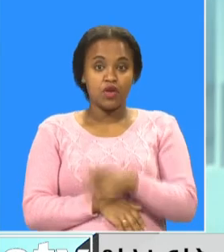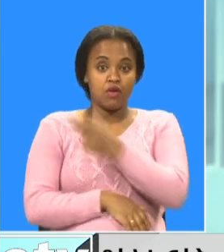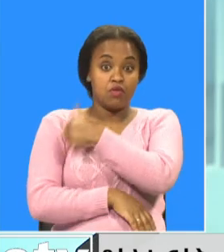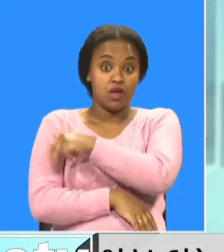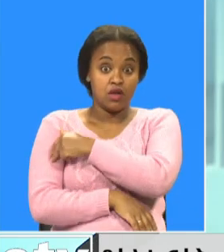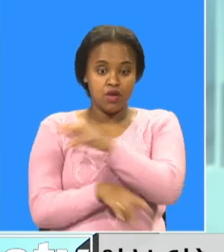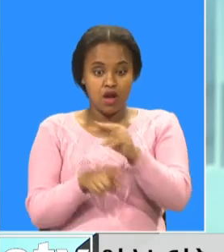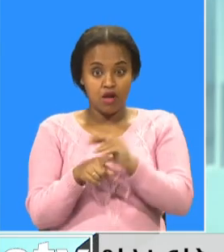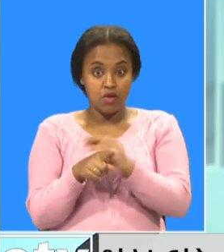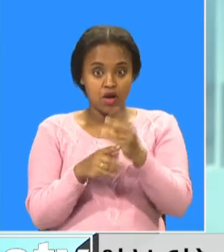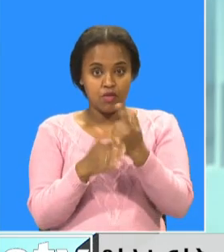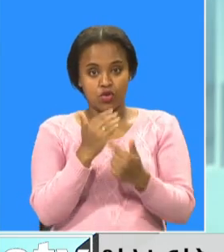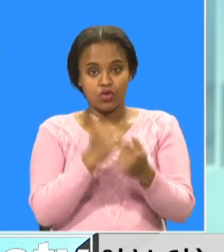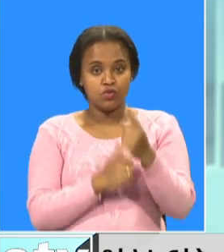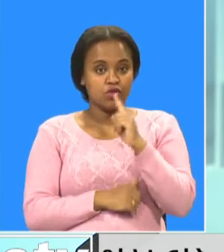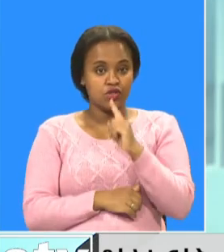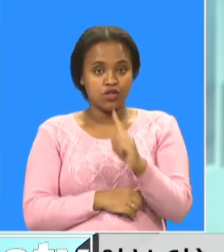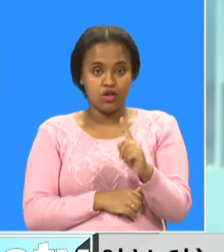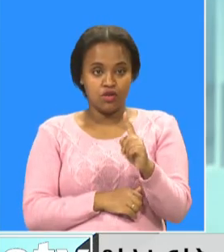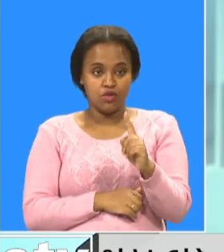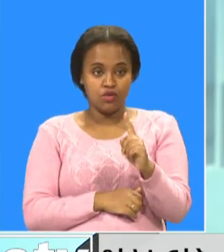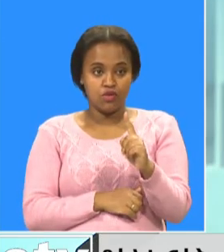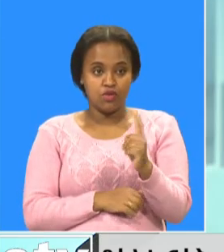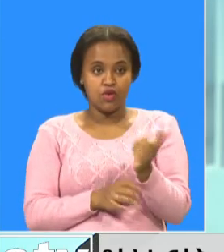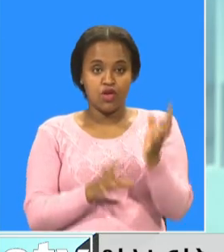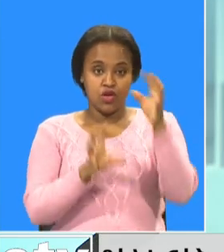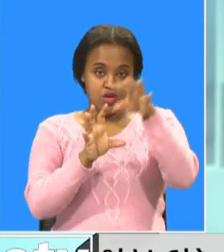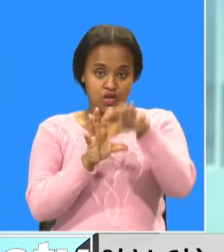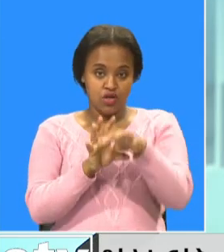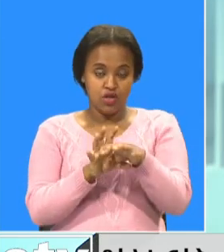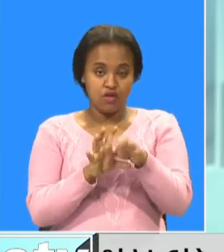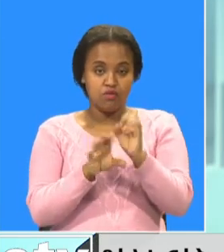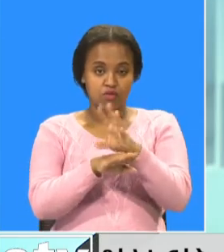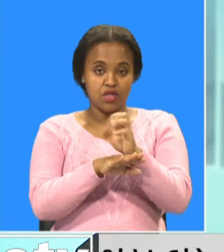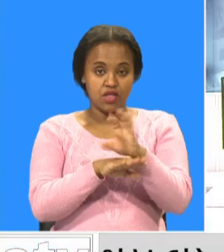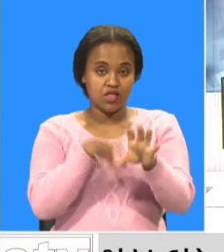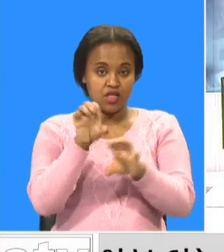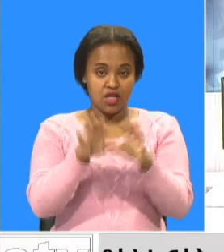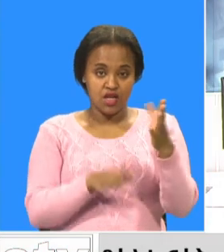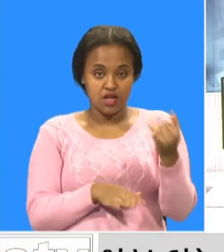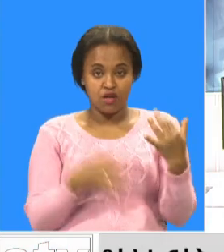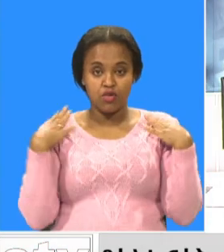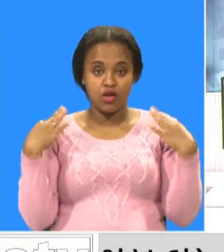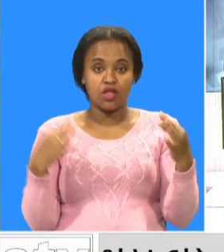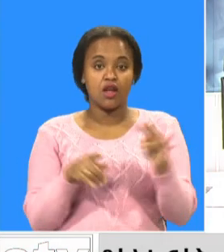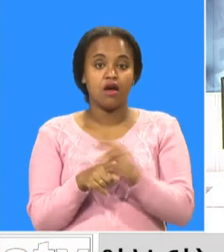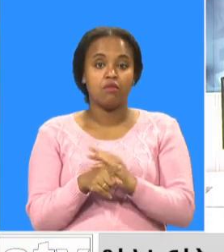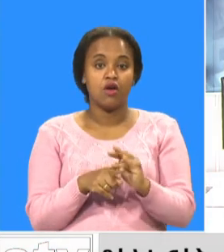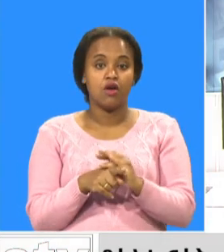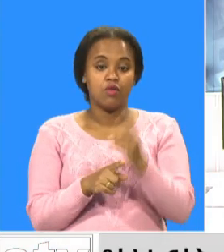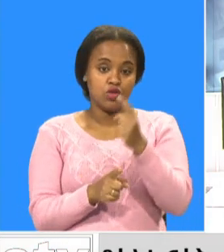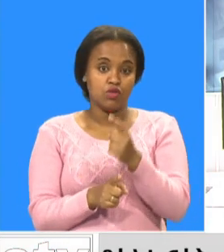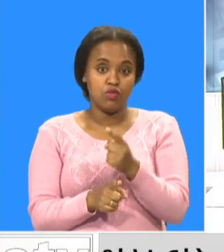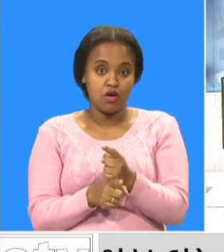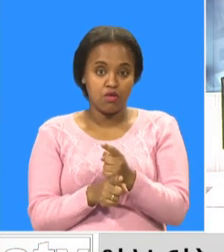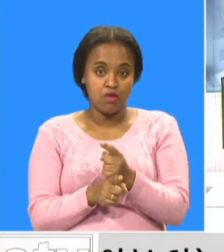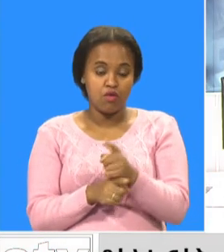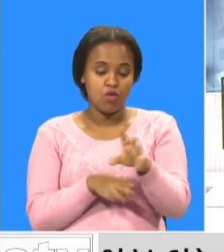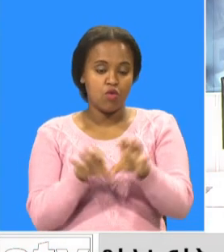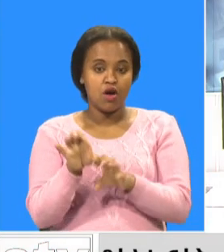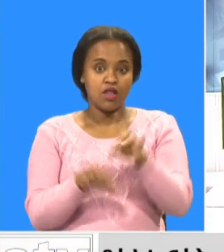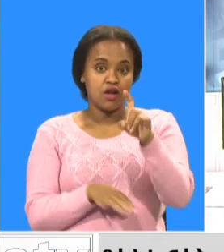ለሕክምና ባለሙያዎች ብቻ ነው ምክሩ ሲለገስ የነበረው እና የጤና ባለሙያዎችም ደግሞ በአግባቡ